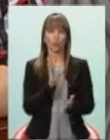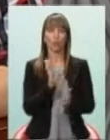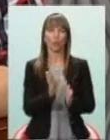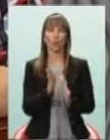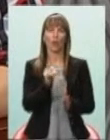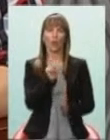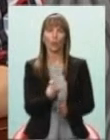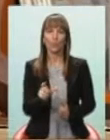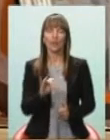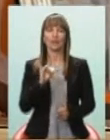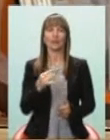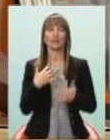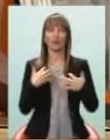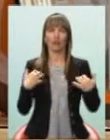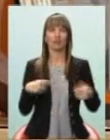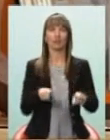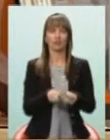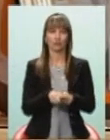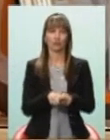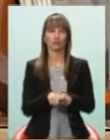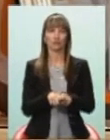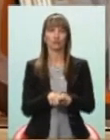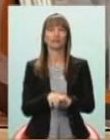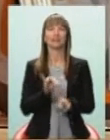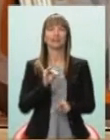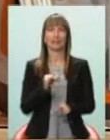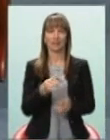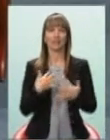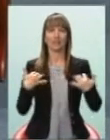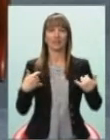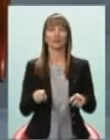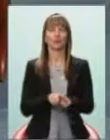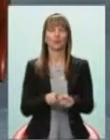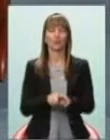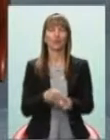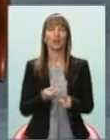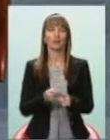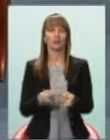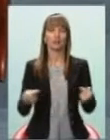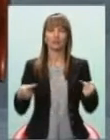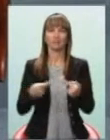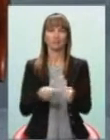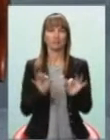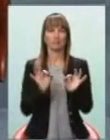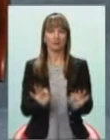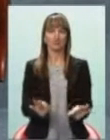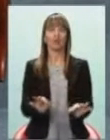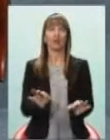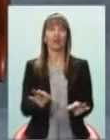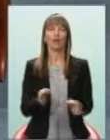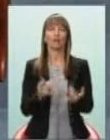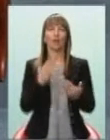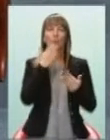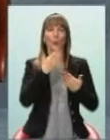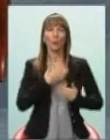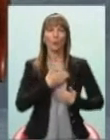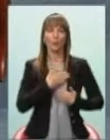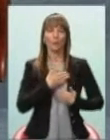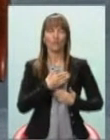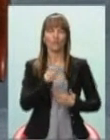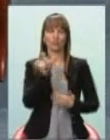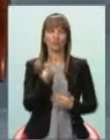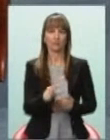й тваринам теж? І животним теж. Так, це цілком правильно. Оскільки гуманною людиною можна назвати не лише